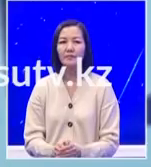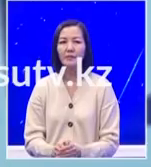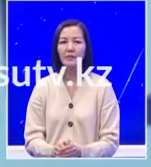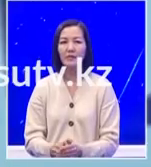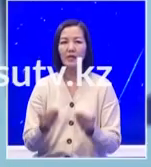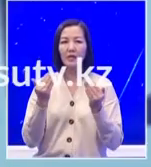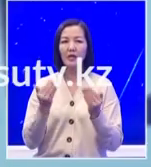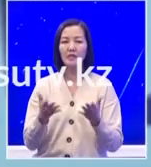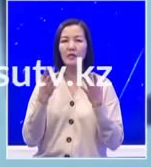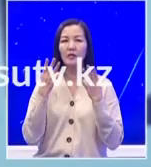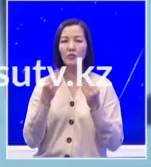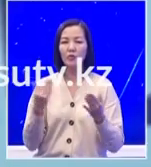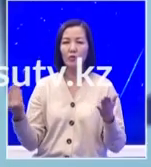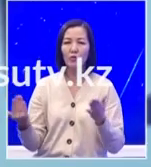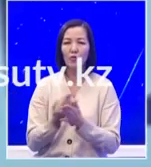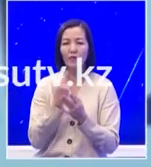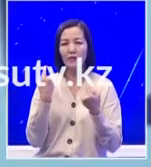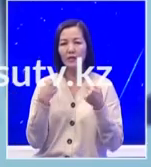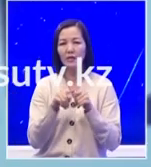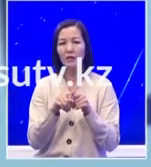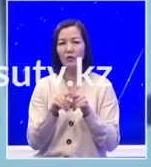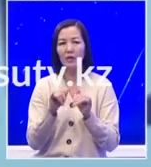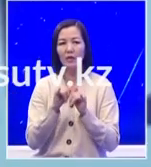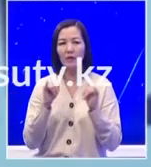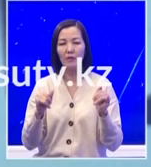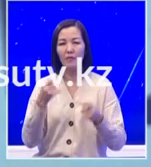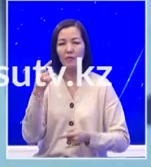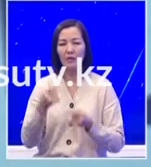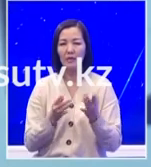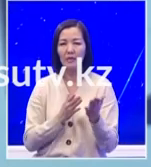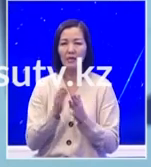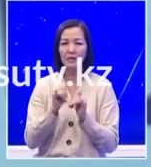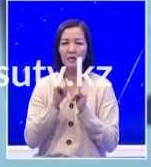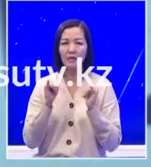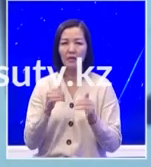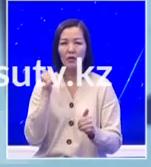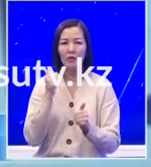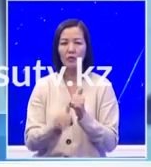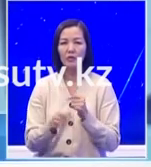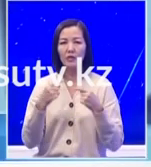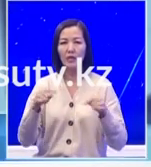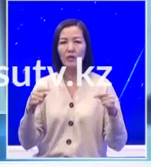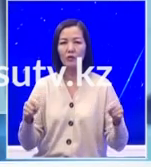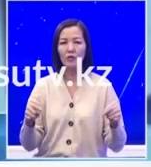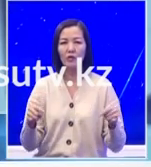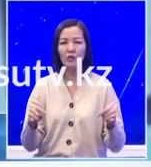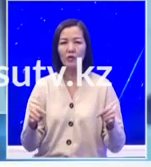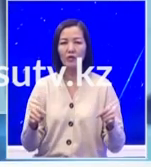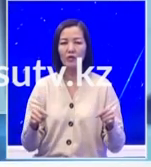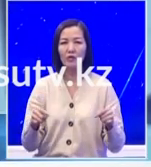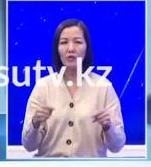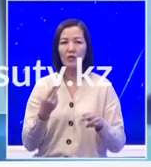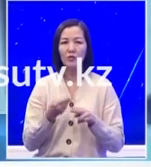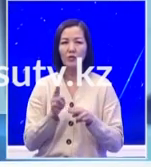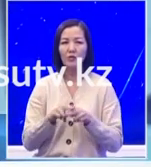Қазіргі таңда заманауи енді техника дамып жатыр, медиа саласы да дамып жатыр, күнделікті әртүрлі инструменттер пайда болып жатыр.